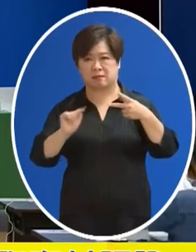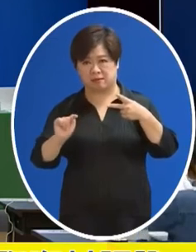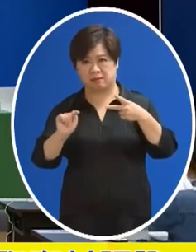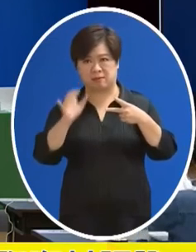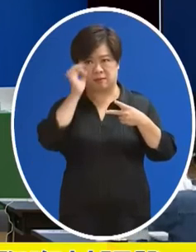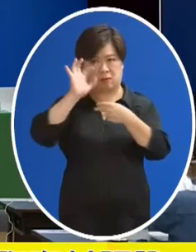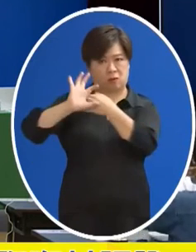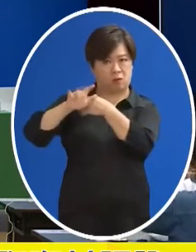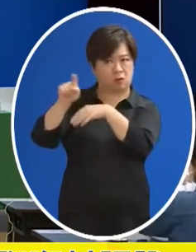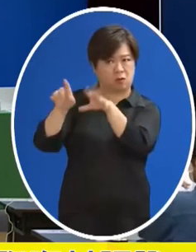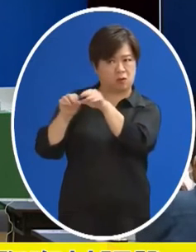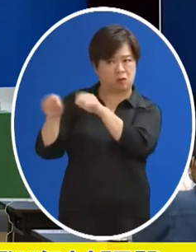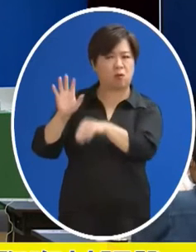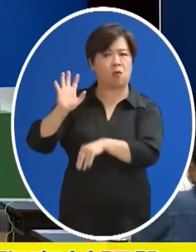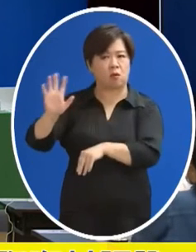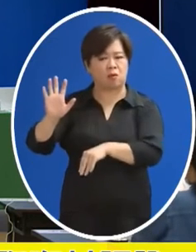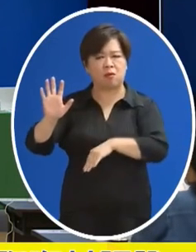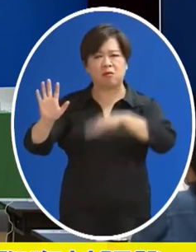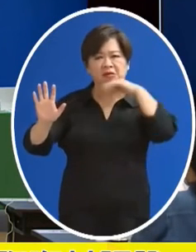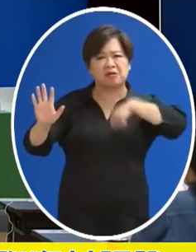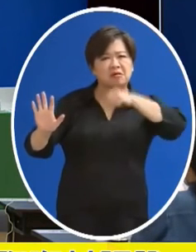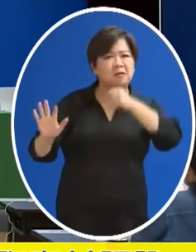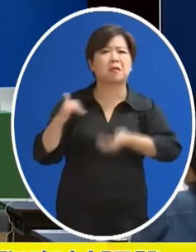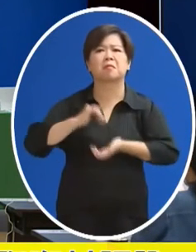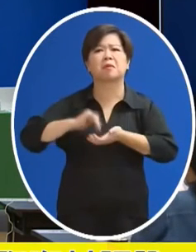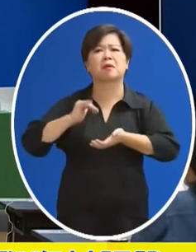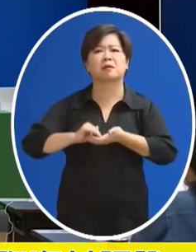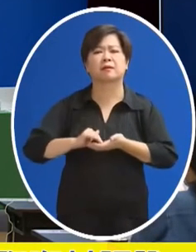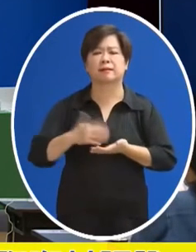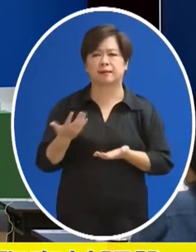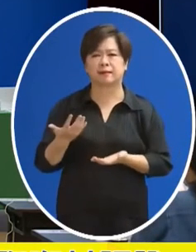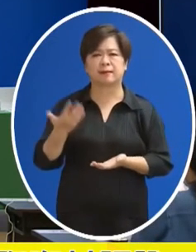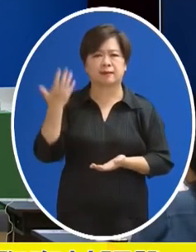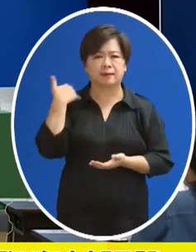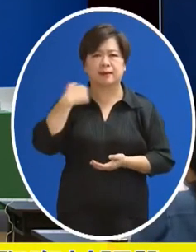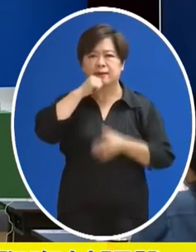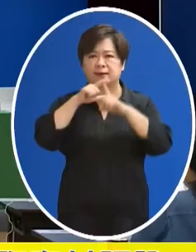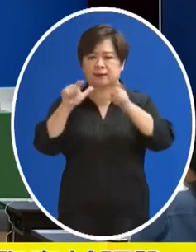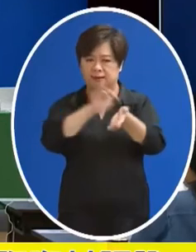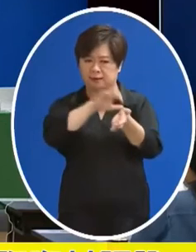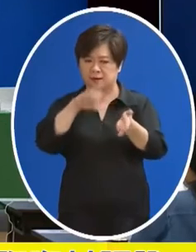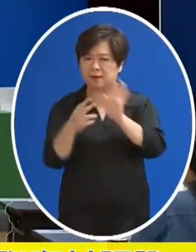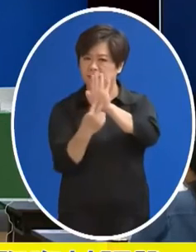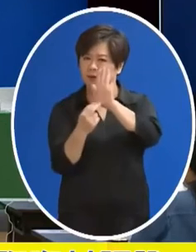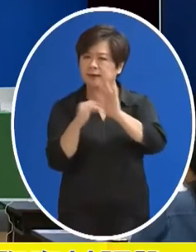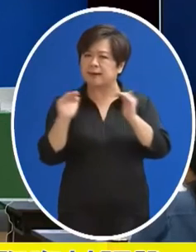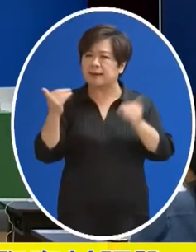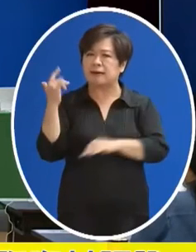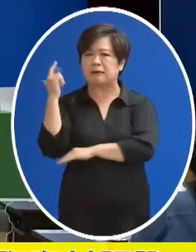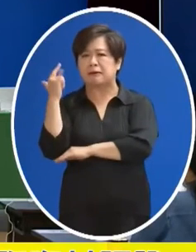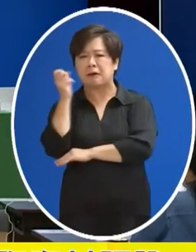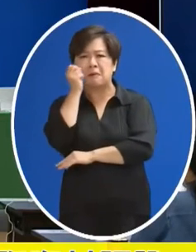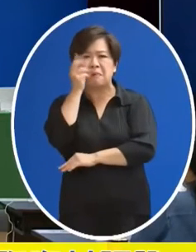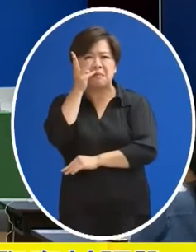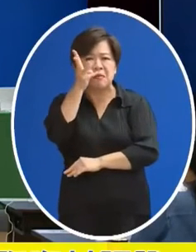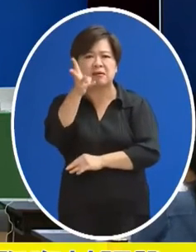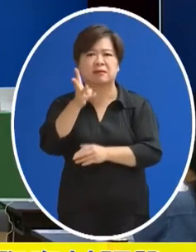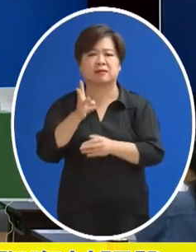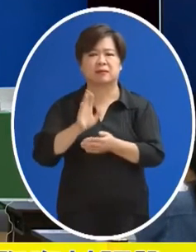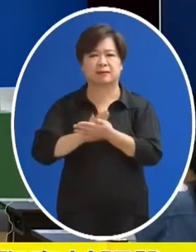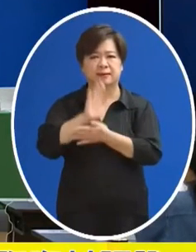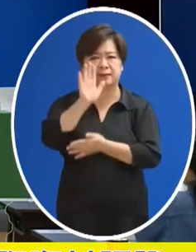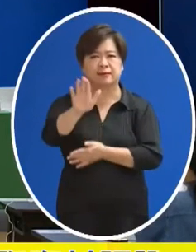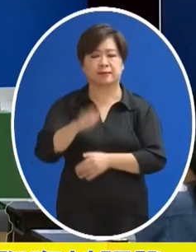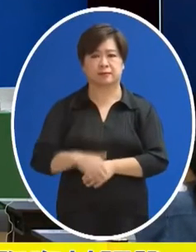到国际的资料，那不一定要等我们的实证出来。那因为之前台大的部分有说它的结果可能要2到3个月，所以是不是表